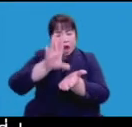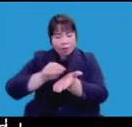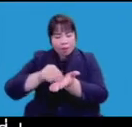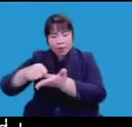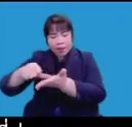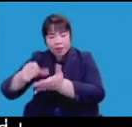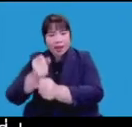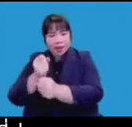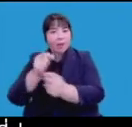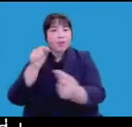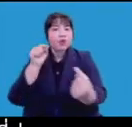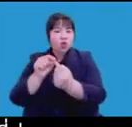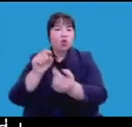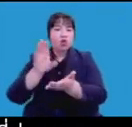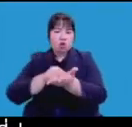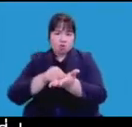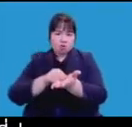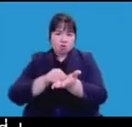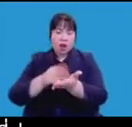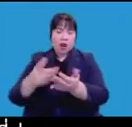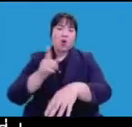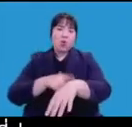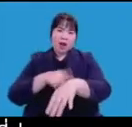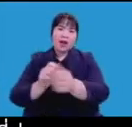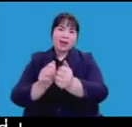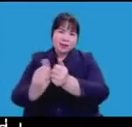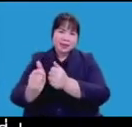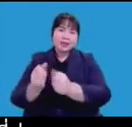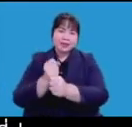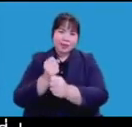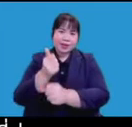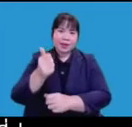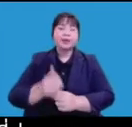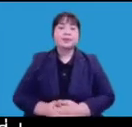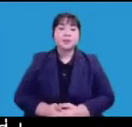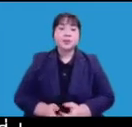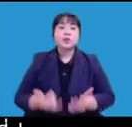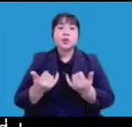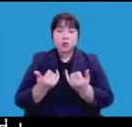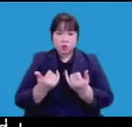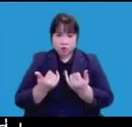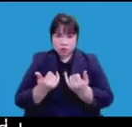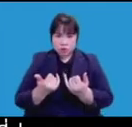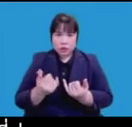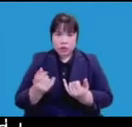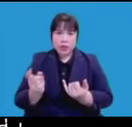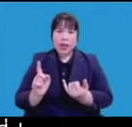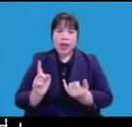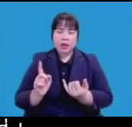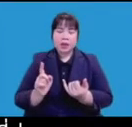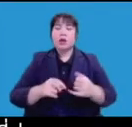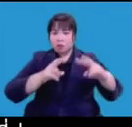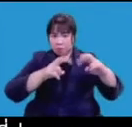แล้วก็แม่นยำแล้วก็ลงไปถึงทันเวลาทันการมากขึ้นนะครับอันนี้ก็เป็นลักษณะที่เราต้องต้นจาก